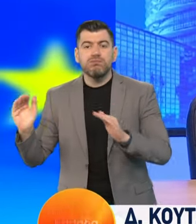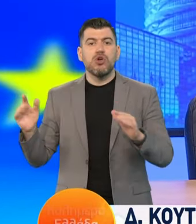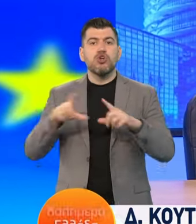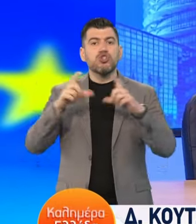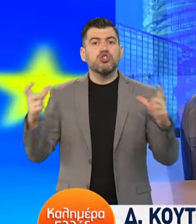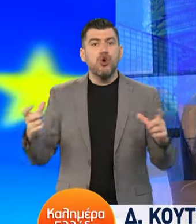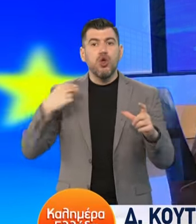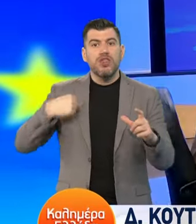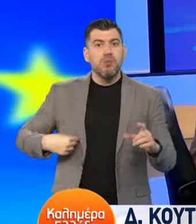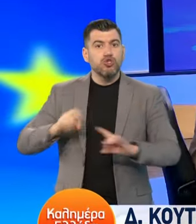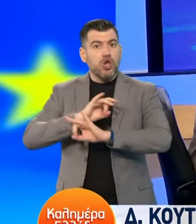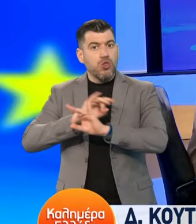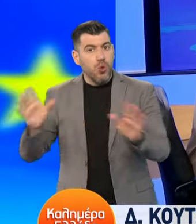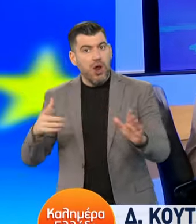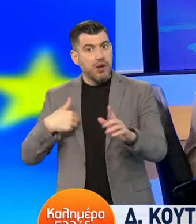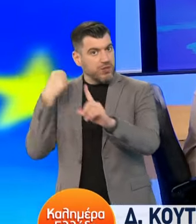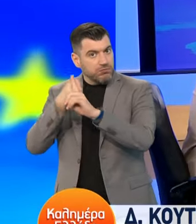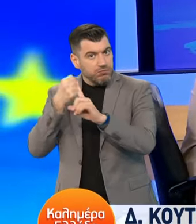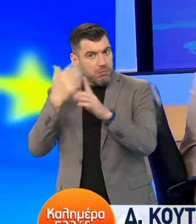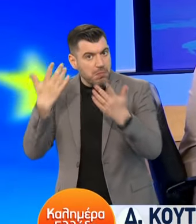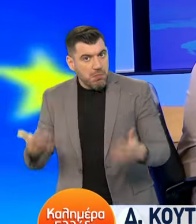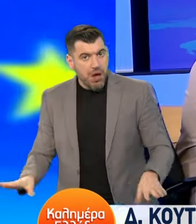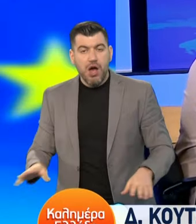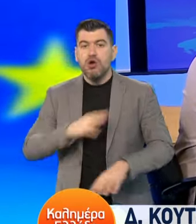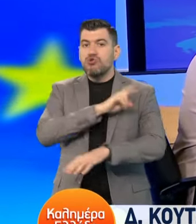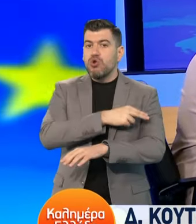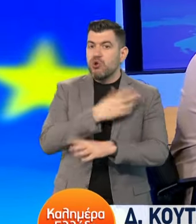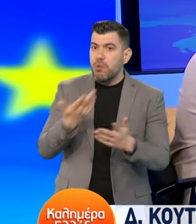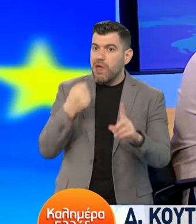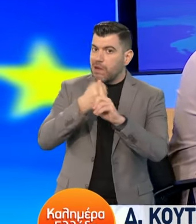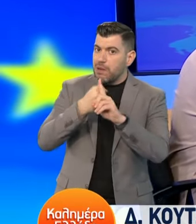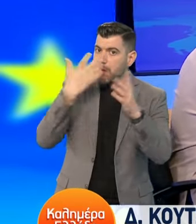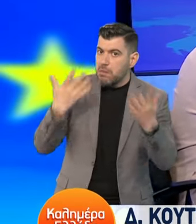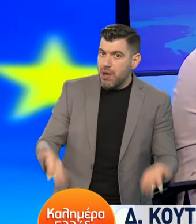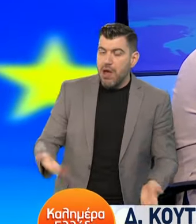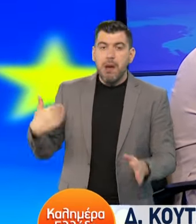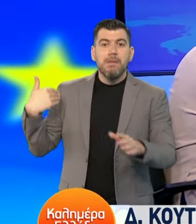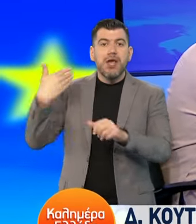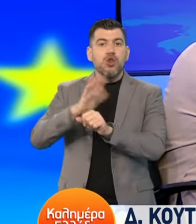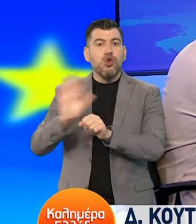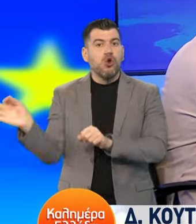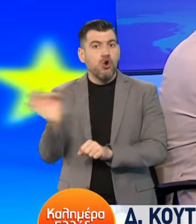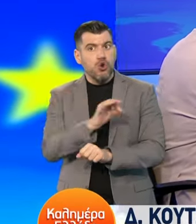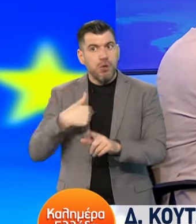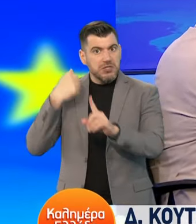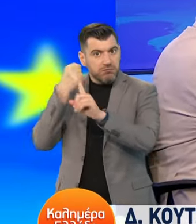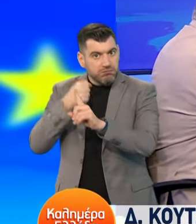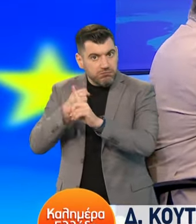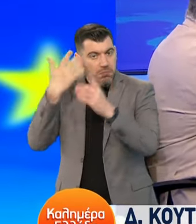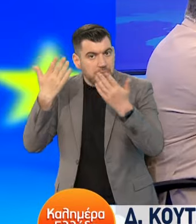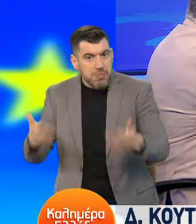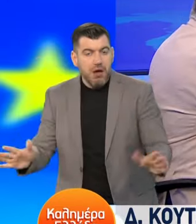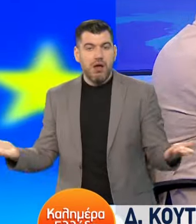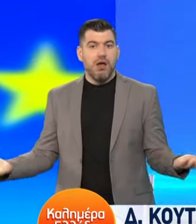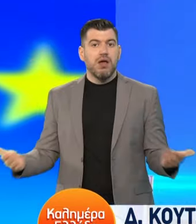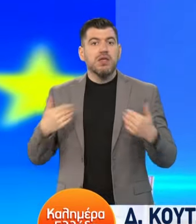και δωρεάν, για την υγεία, για τα νοσοκομεία μας, την περίοδο της πανδημίας, μετά παντού μας έβλεπε και ήμασταν μπροστά για να μην